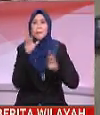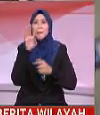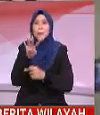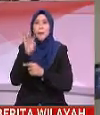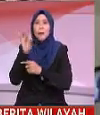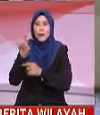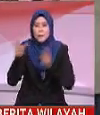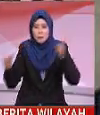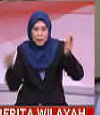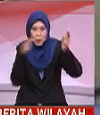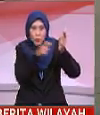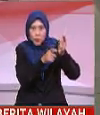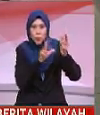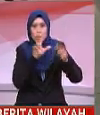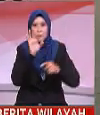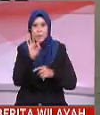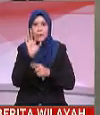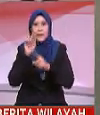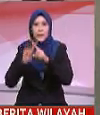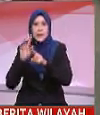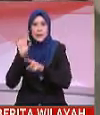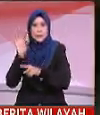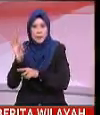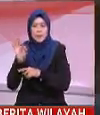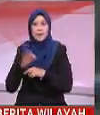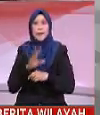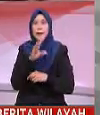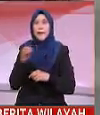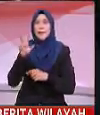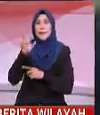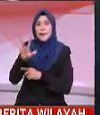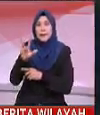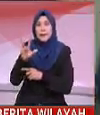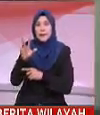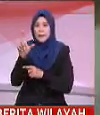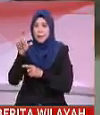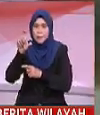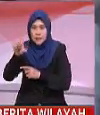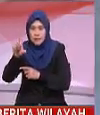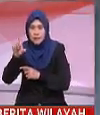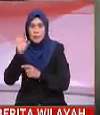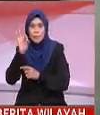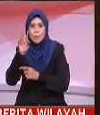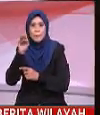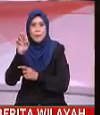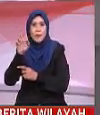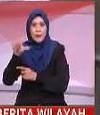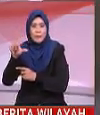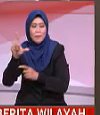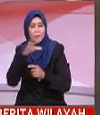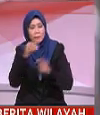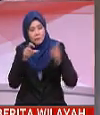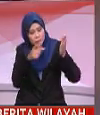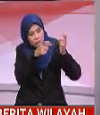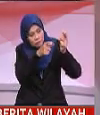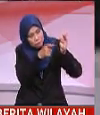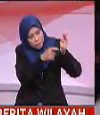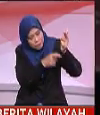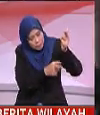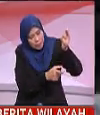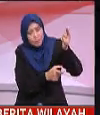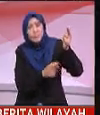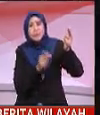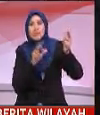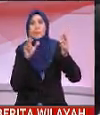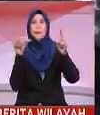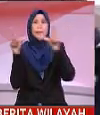butir peluru 9x9 Bix, 3 butir peluru 9mm Luger dan 2 butir peluru Thai Arms secara tidak